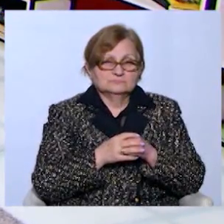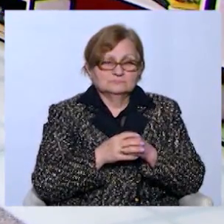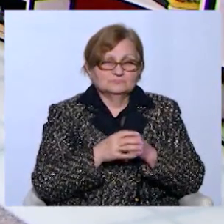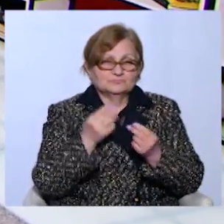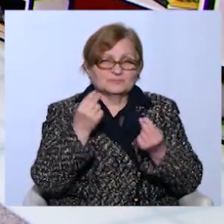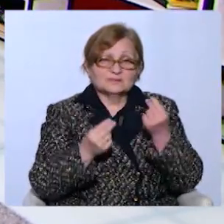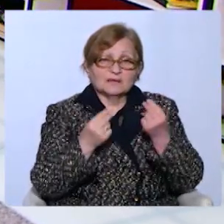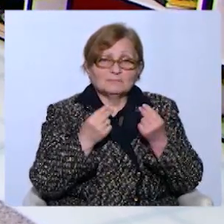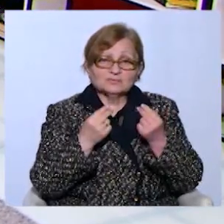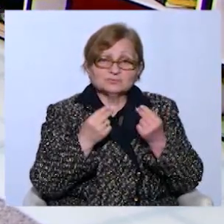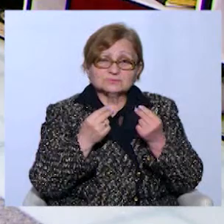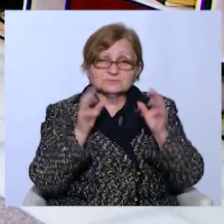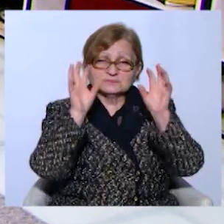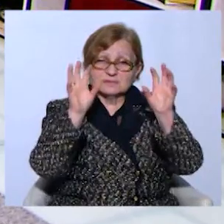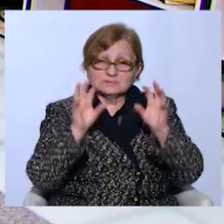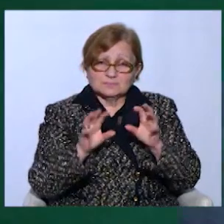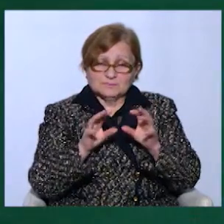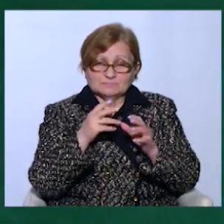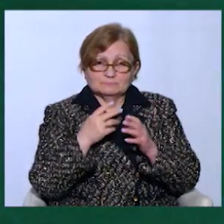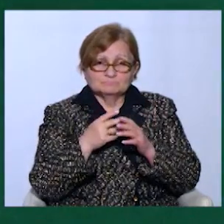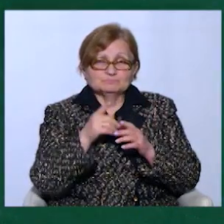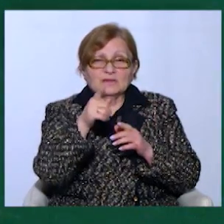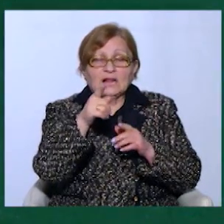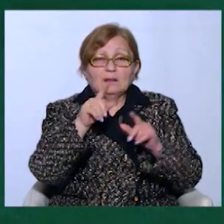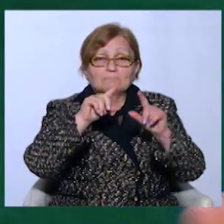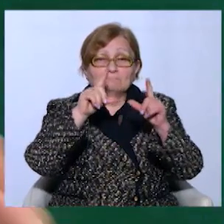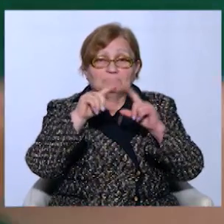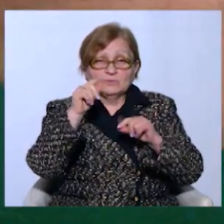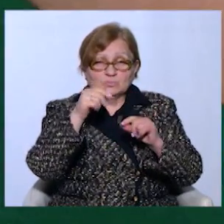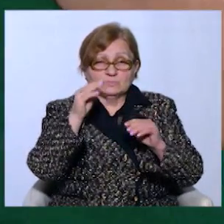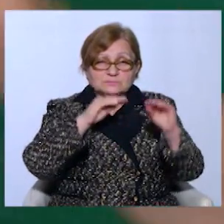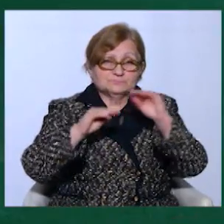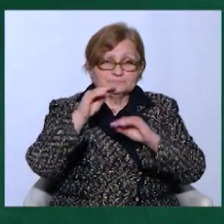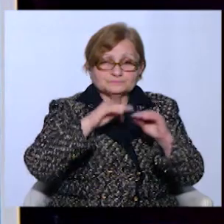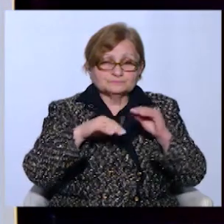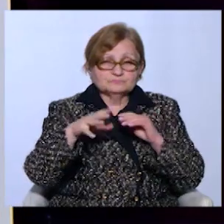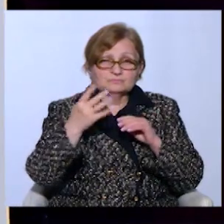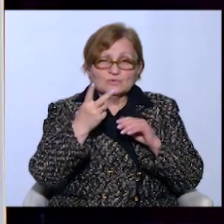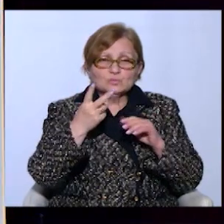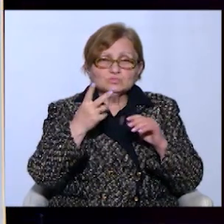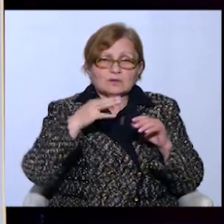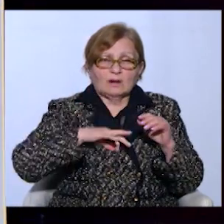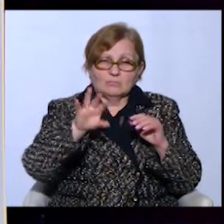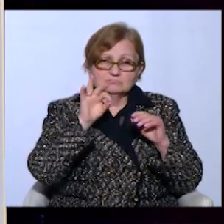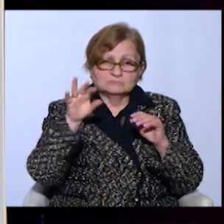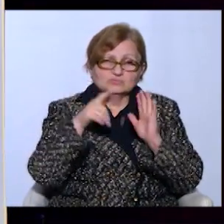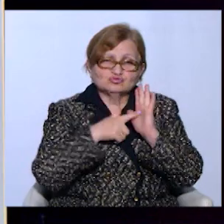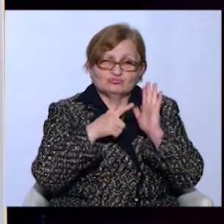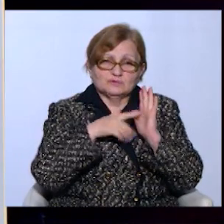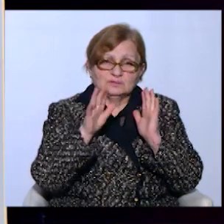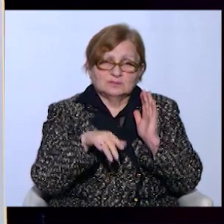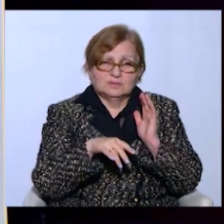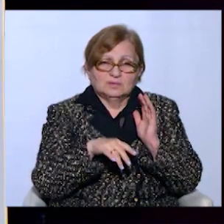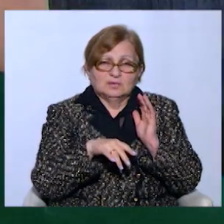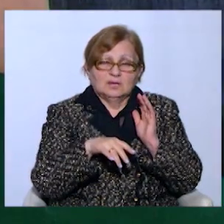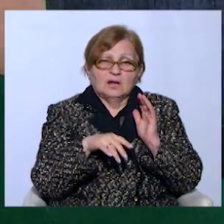თამაშის წესები არის ასეთი. ფიგურების აწყობისას უნდა გამოვიყენოთ შვიდივე მათგანი და ფიგურები არ